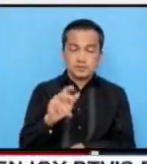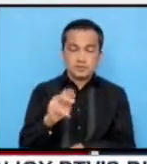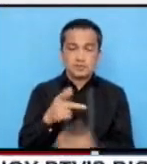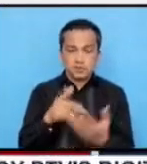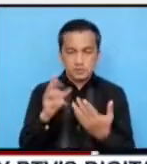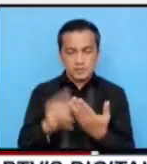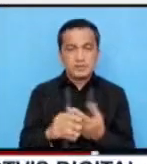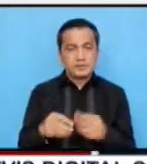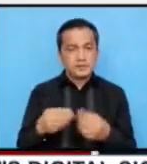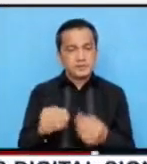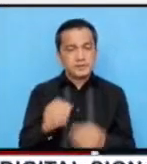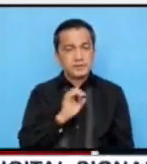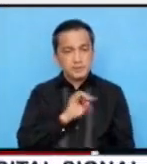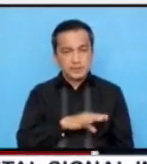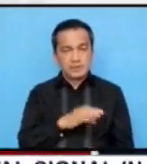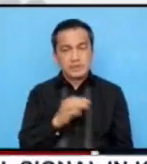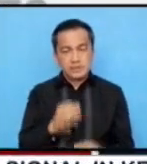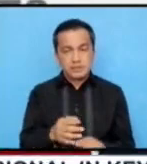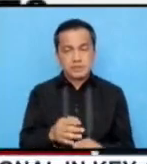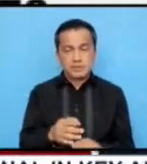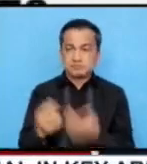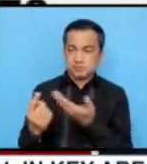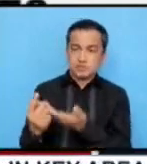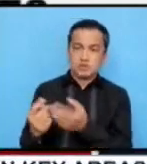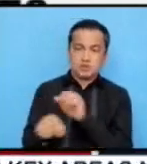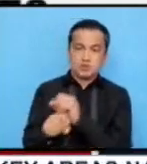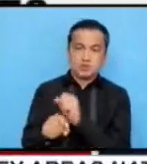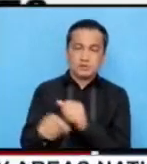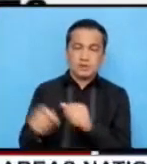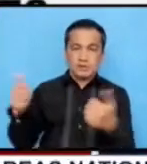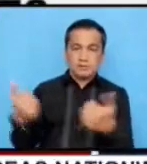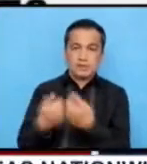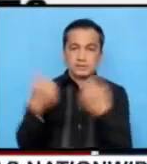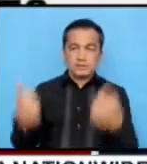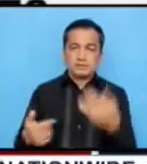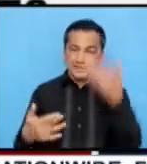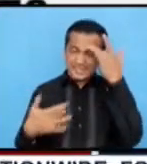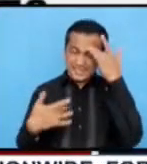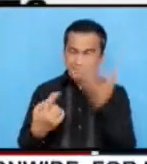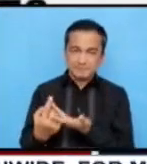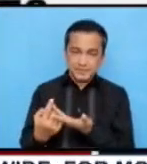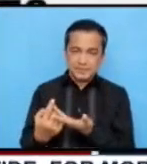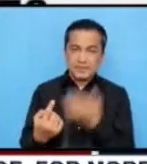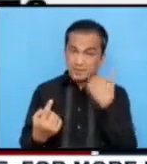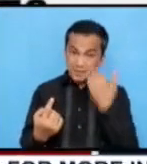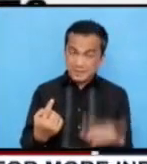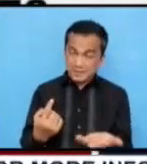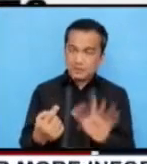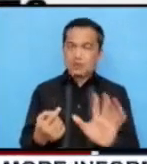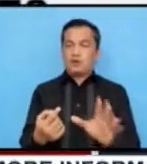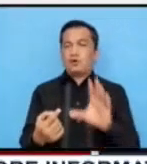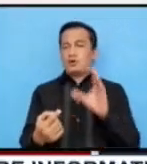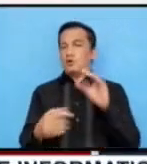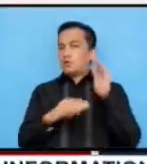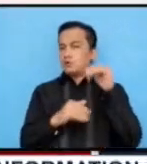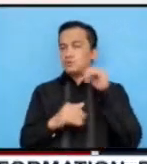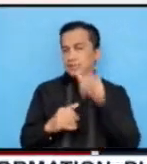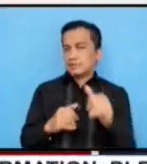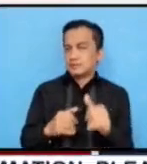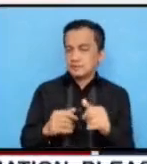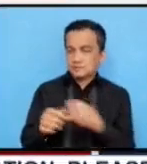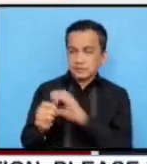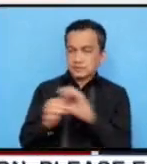kung sakaling ang isang manggagawa ay maaksidente, magkakasakit o mamamatay, wag naman sana na may karong kinalaman sa